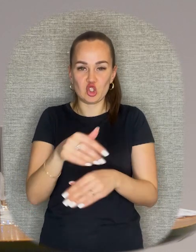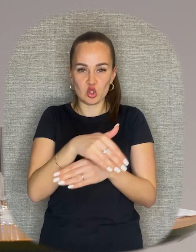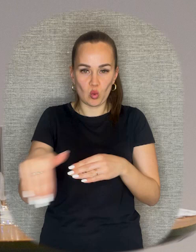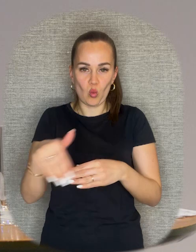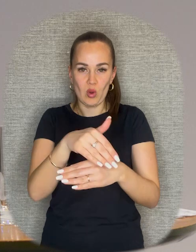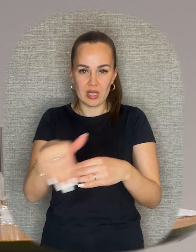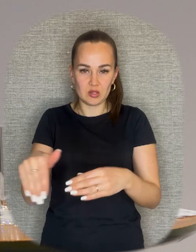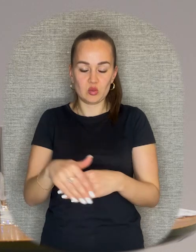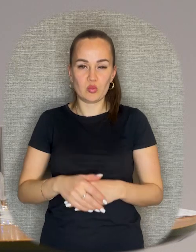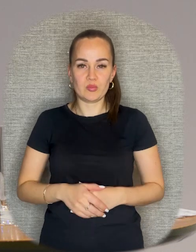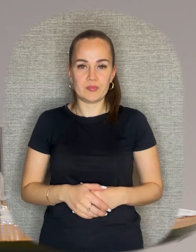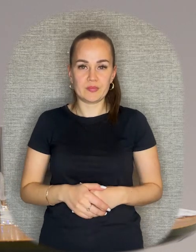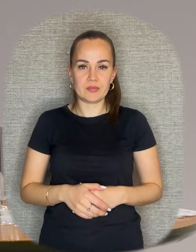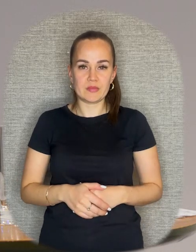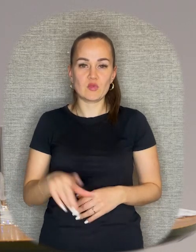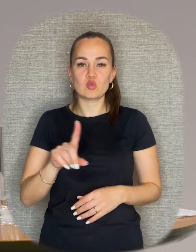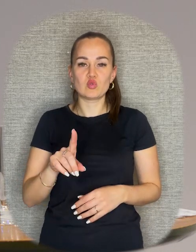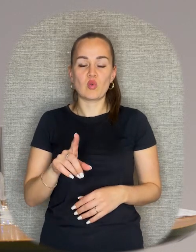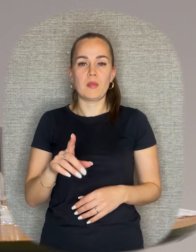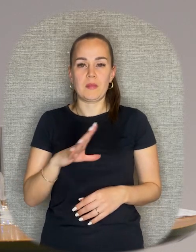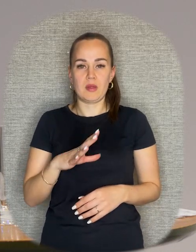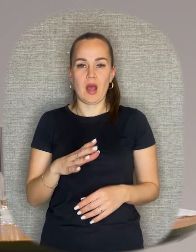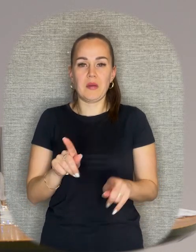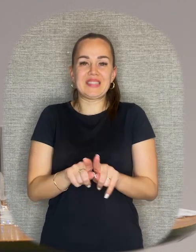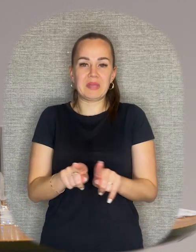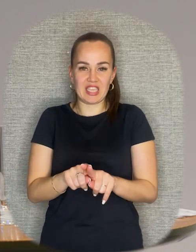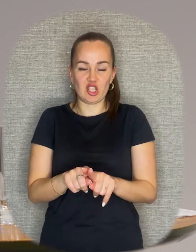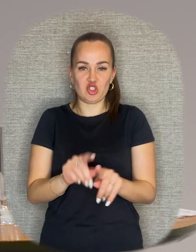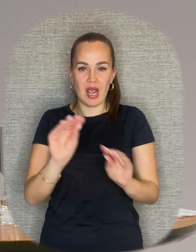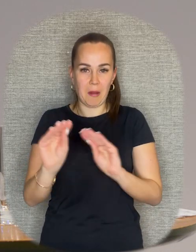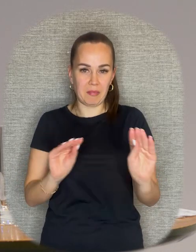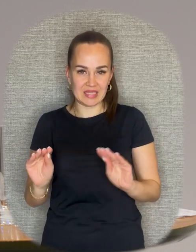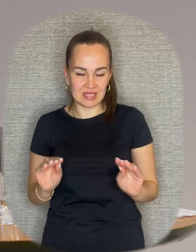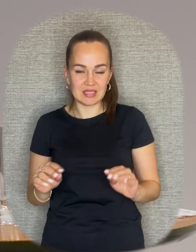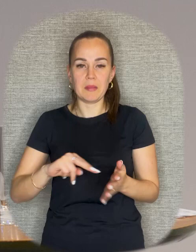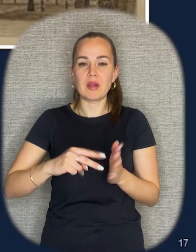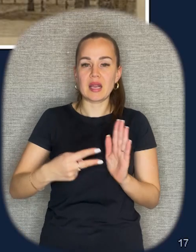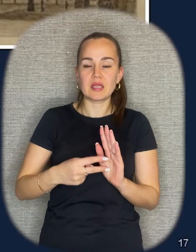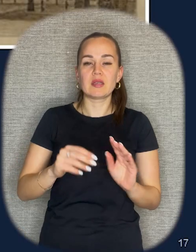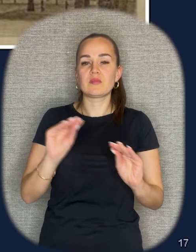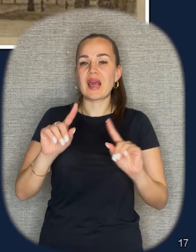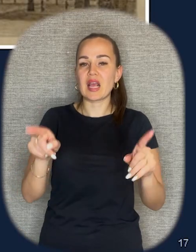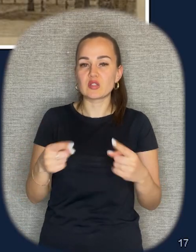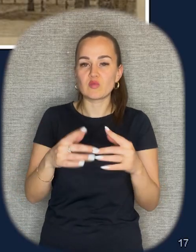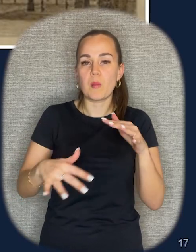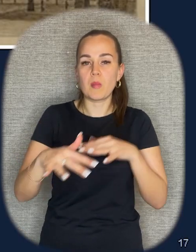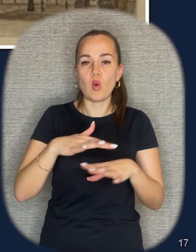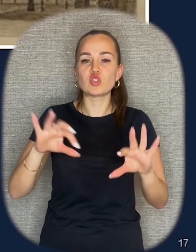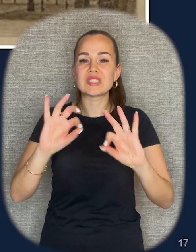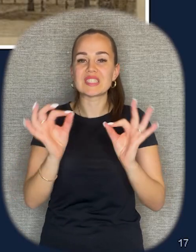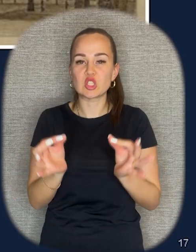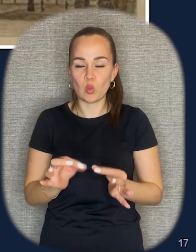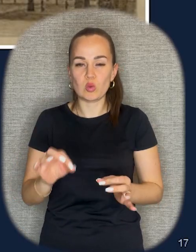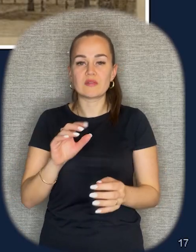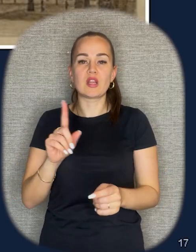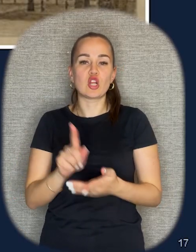симметричная чтобы была такая вот очень уравновешенная симметричная композиция также планировали реконструировать